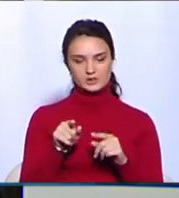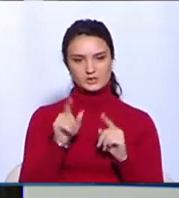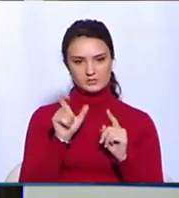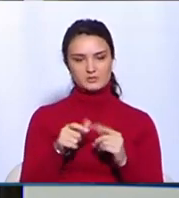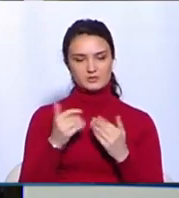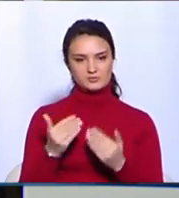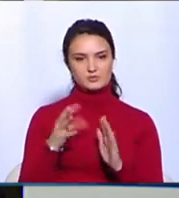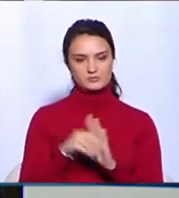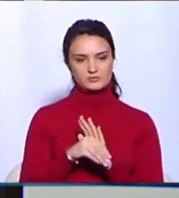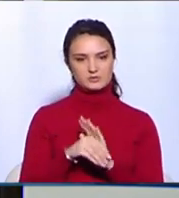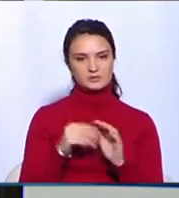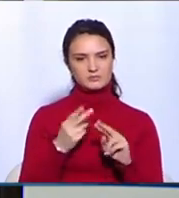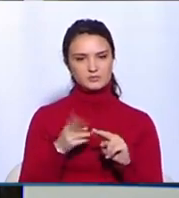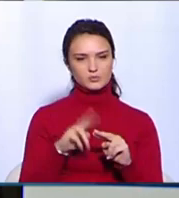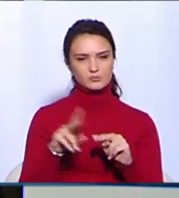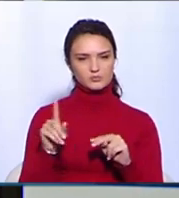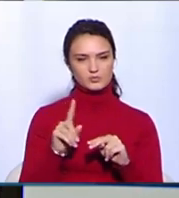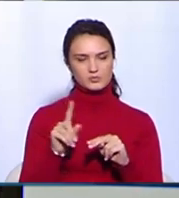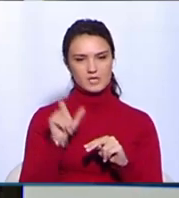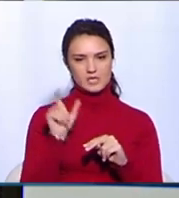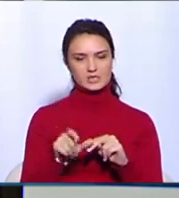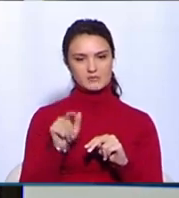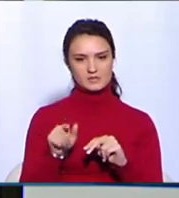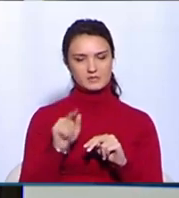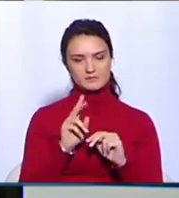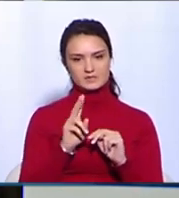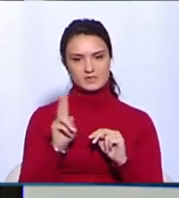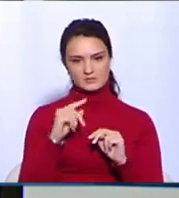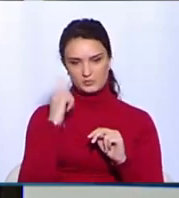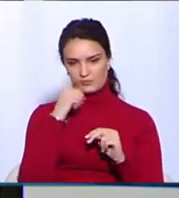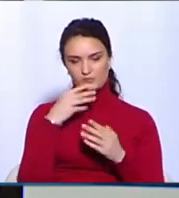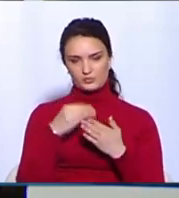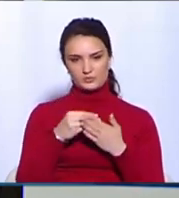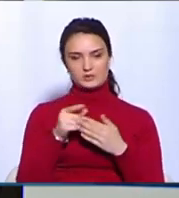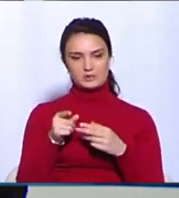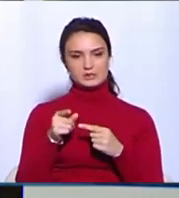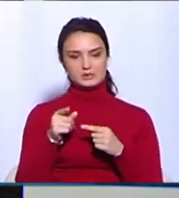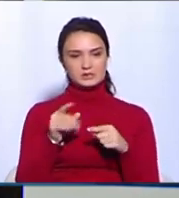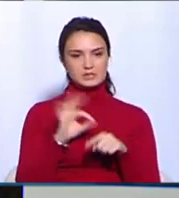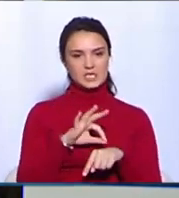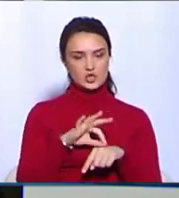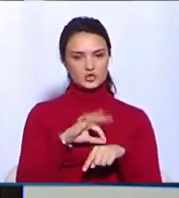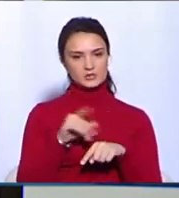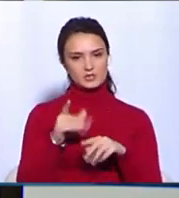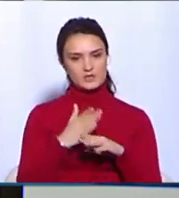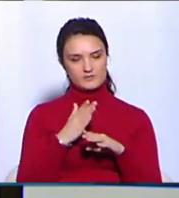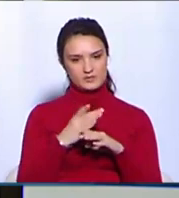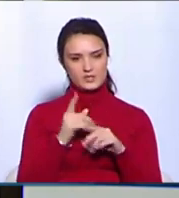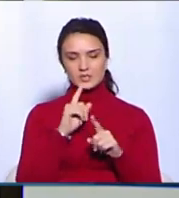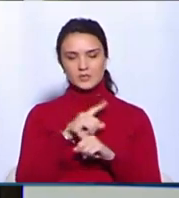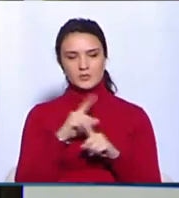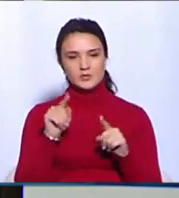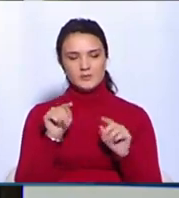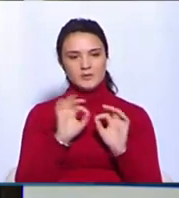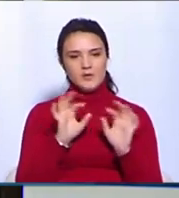მქონე ადამიანებში. იმიტომ რომ ადამიანი, რომელიც პიროვნული აშლობის დიაგნოზის მატარებელია,